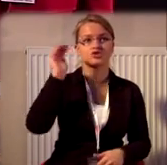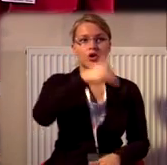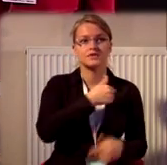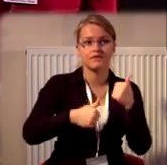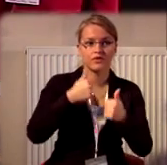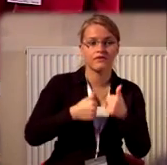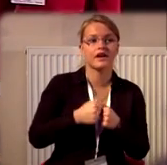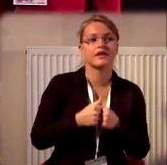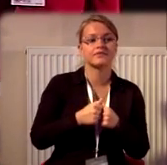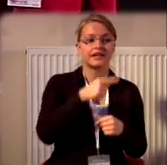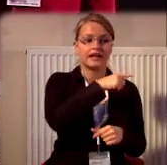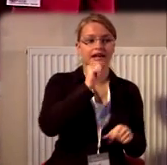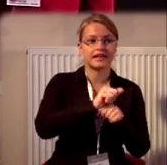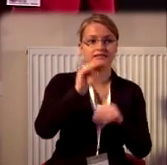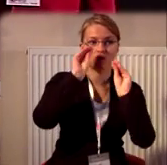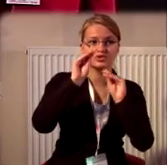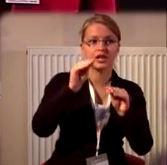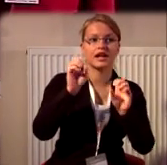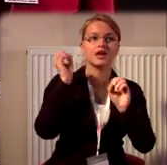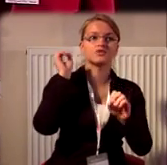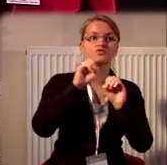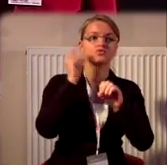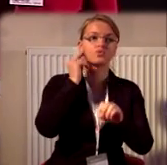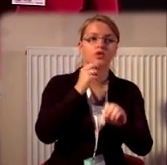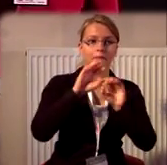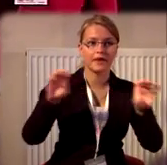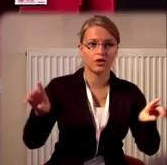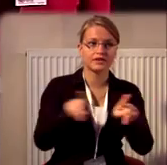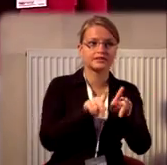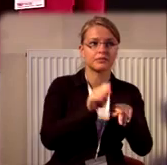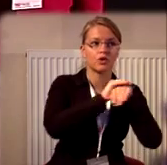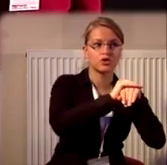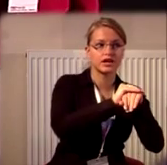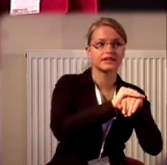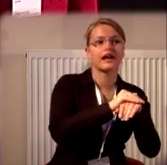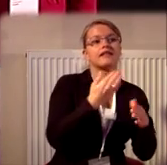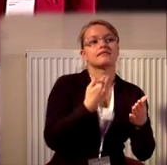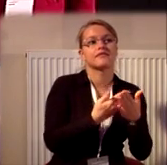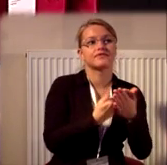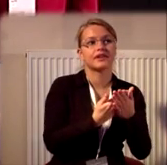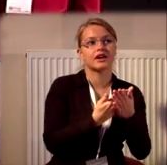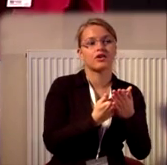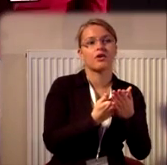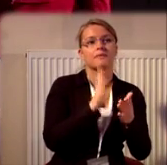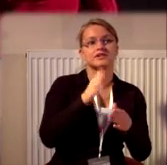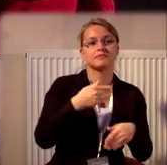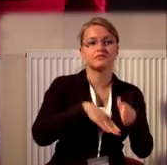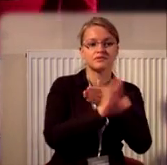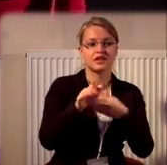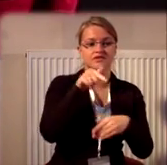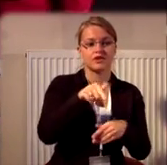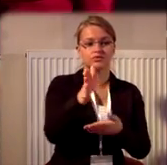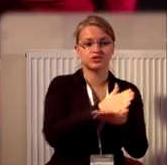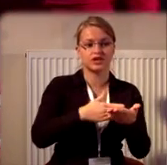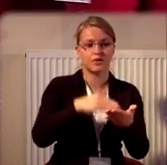jestem osobiście nauczycielem, surdopedagogiem, koleżanka też, więc reprezentujemy ten resort. Myślę, że